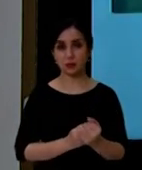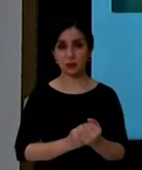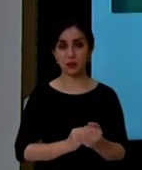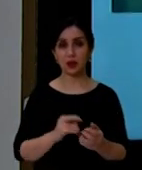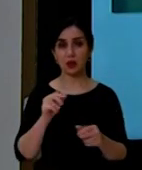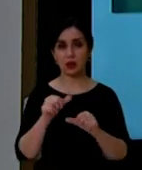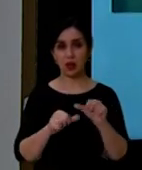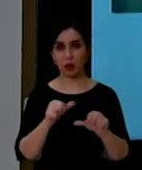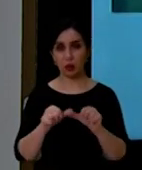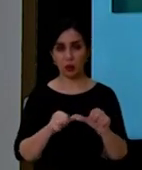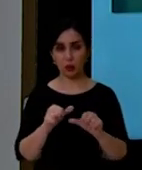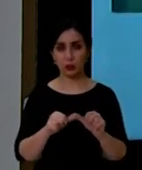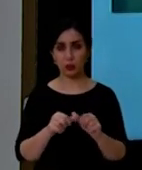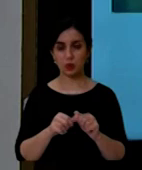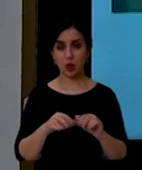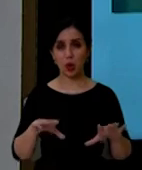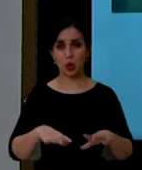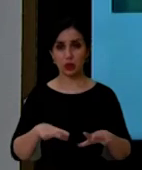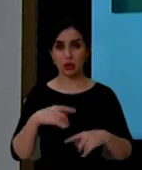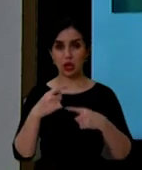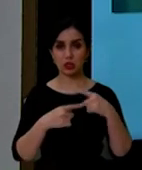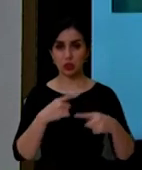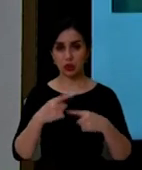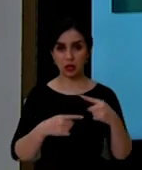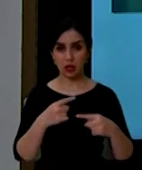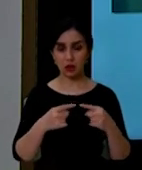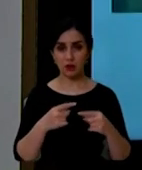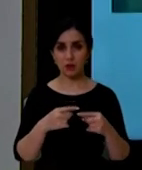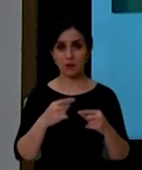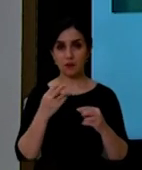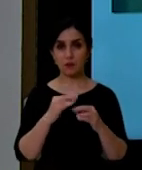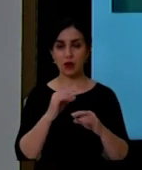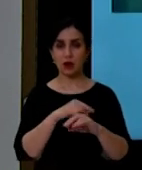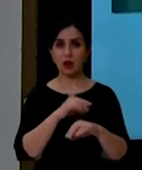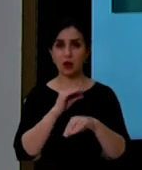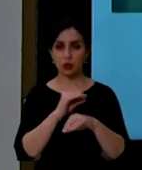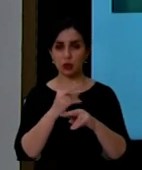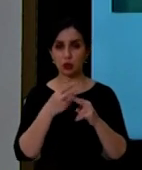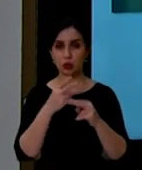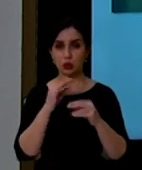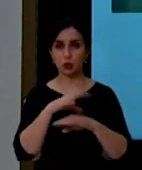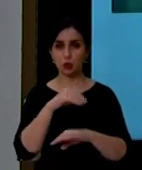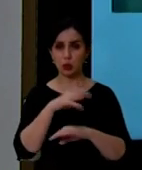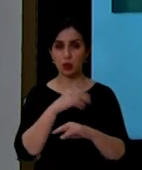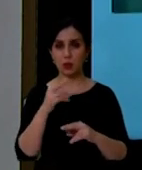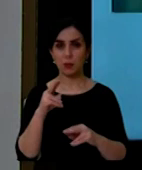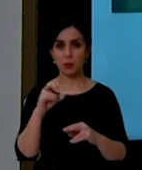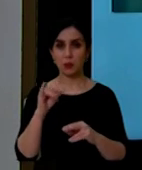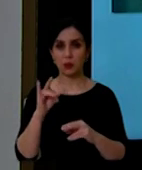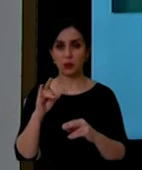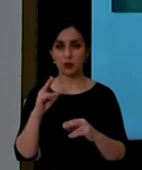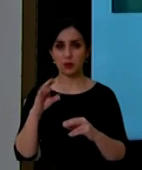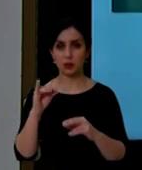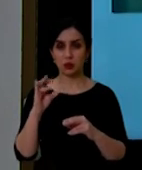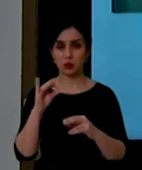yalqov, ət əjdətlərə, qəlin yunglə karkidonlər, qərin yunglə karkidonlər, qərin yunglə karkidonlər, qərin yunglə